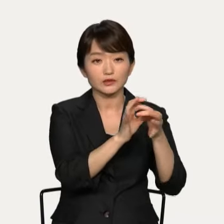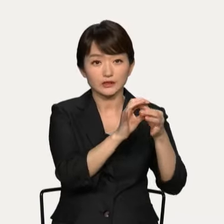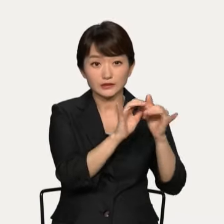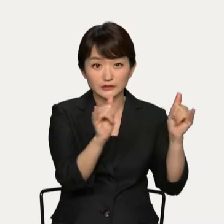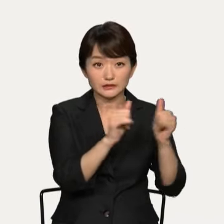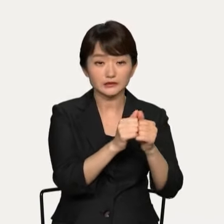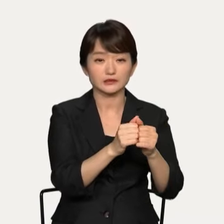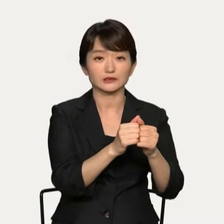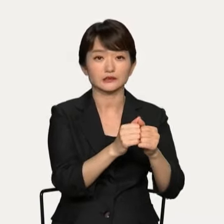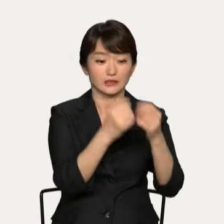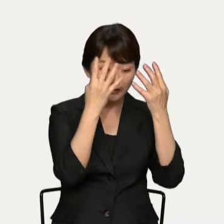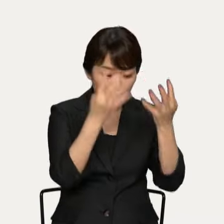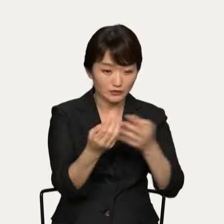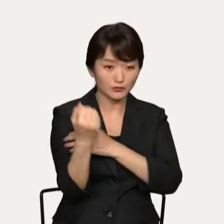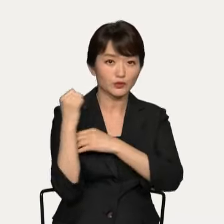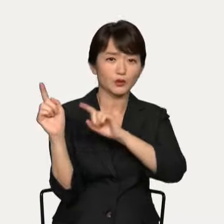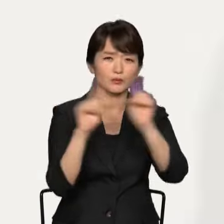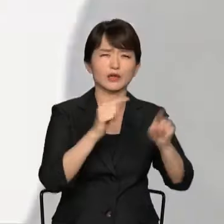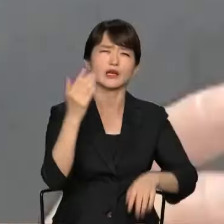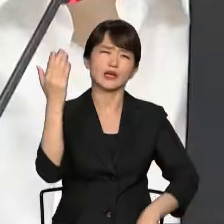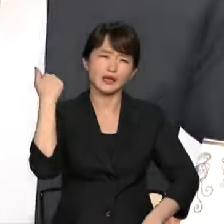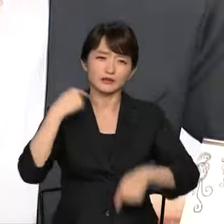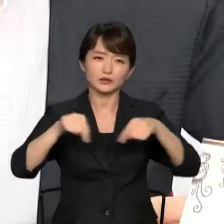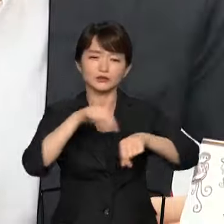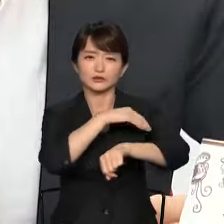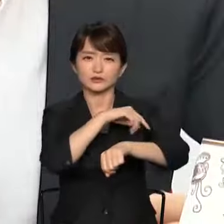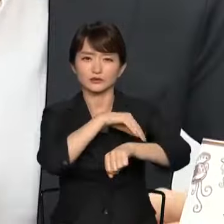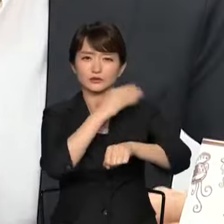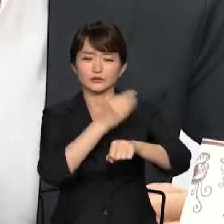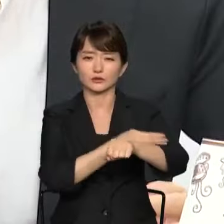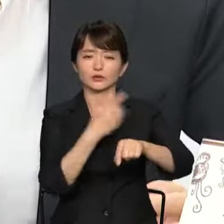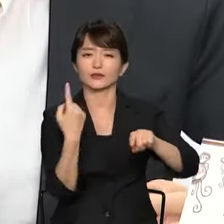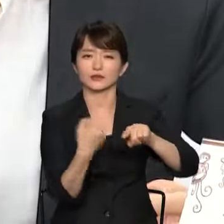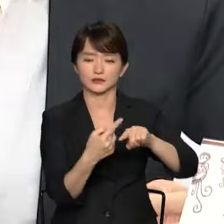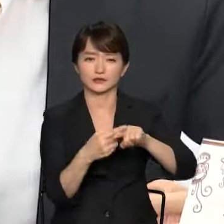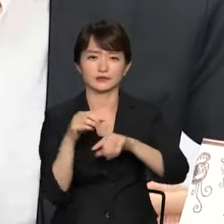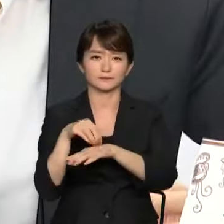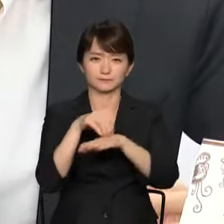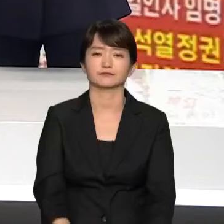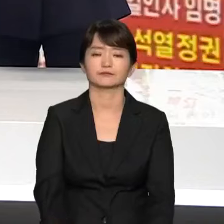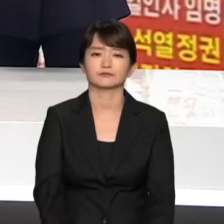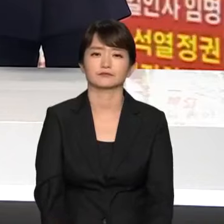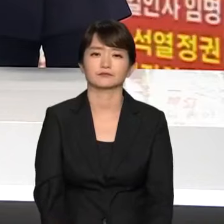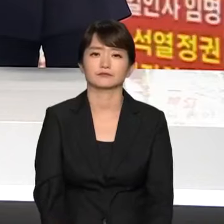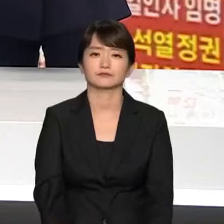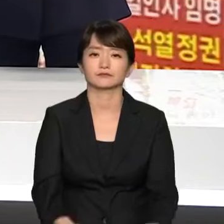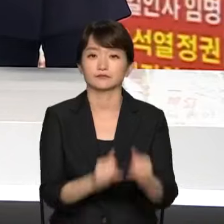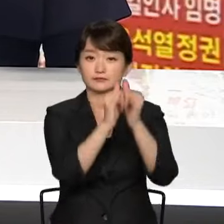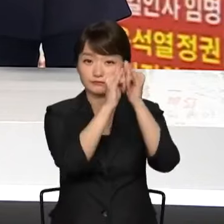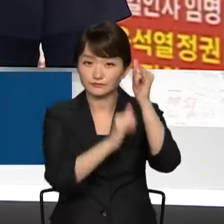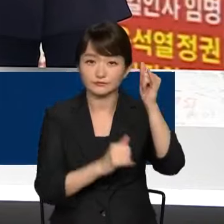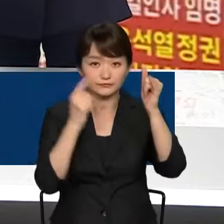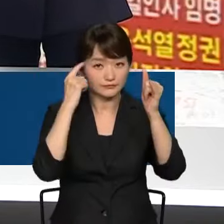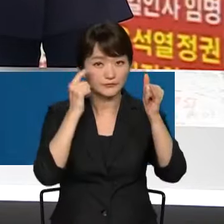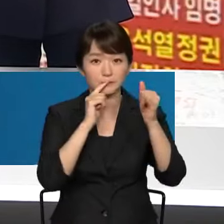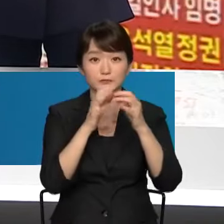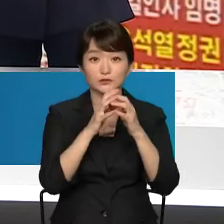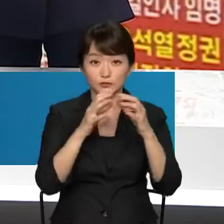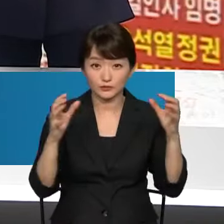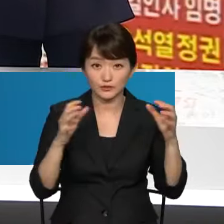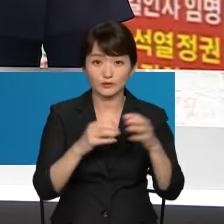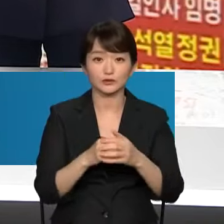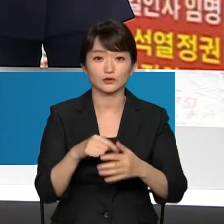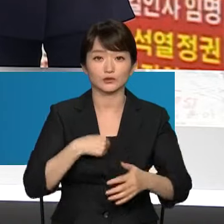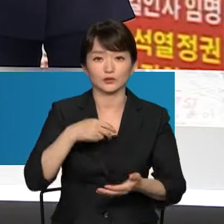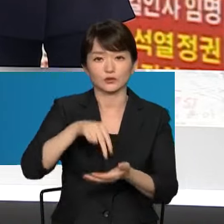건 역대 정권의 관행이라고 했습니다 JTBC 이희정 역사관 논란이 불거진 김형석